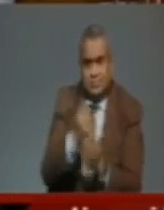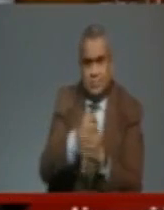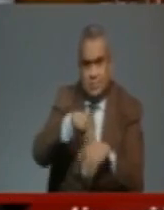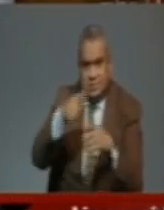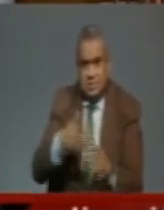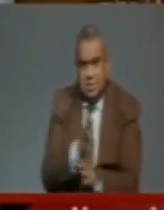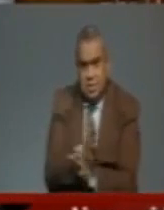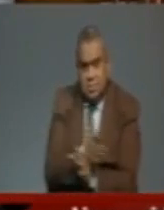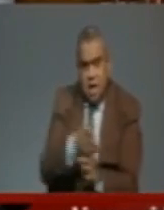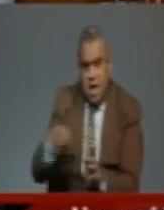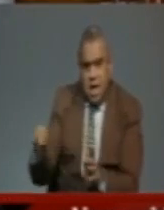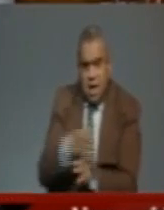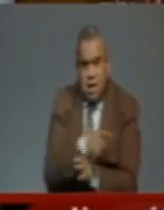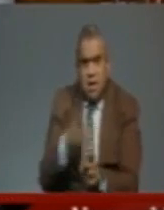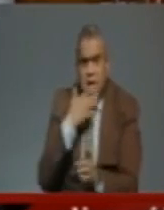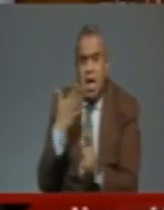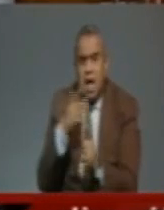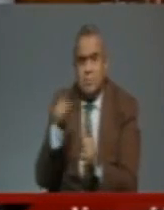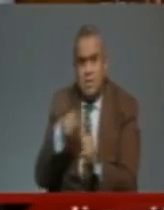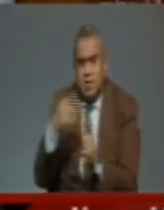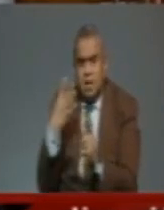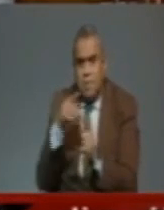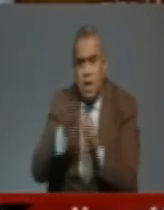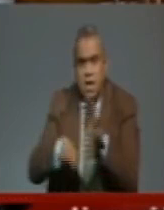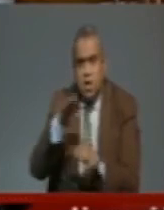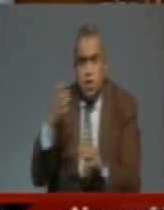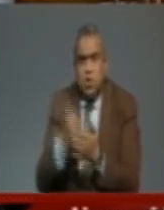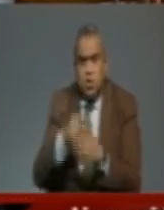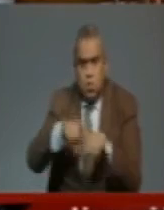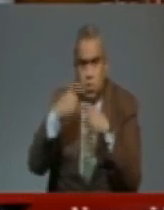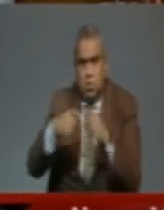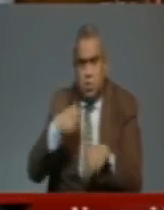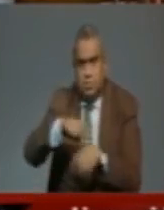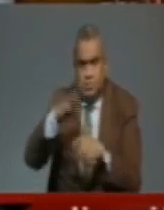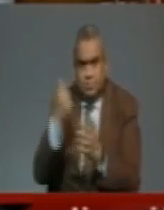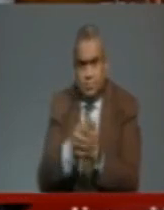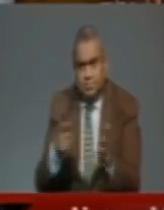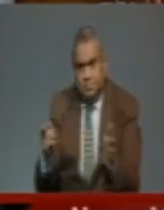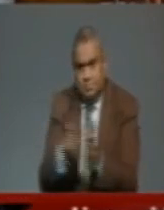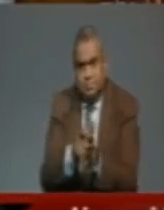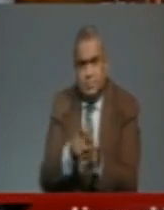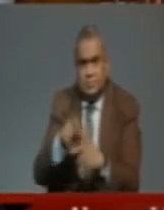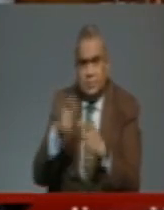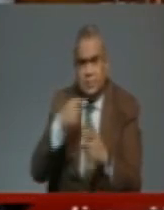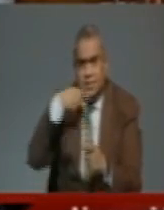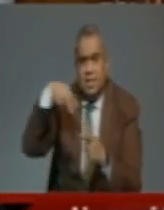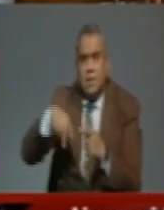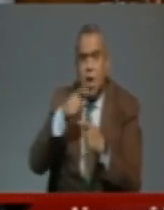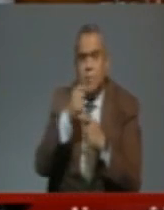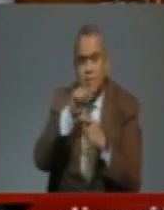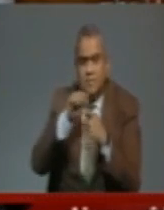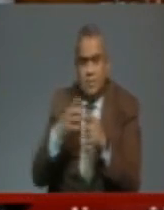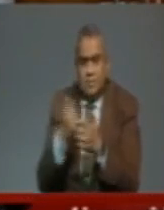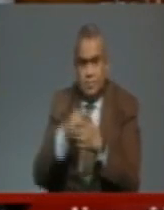أو حتى عمق 5.4 كيلو عشان نقدر نعمل المحطة دي 58% النهاردة، نقدر نعمل